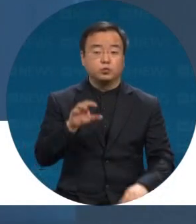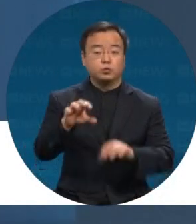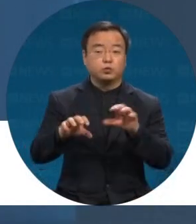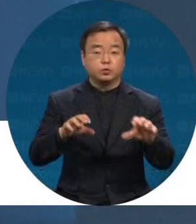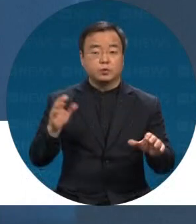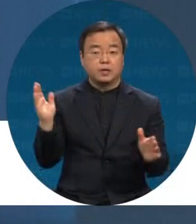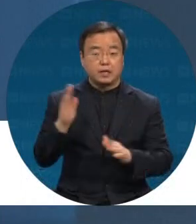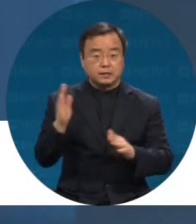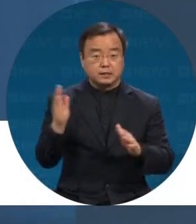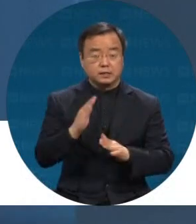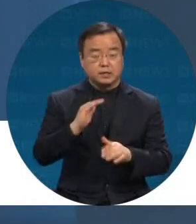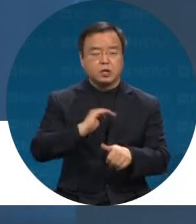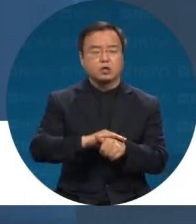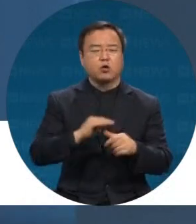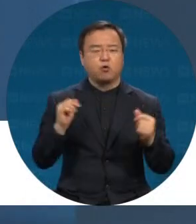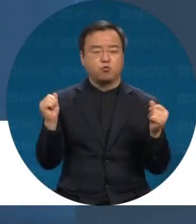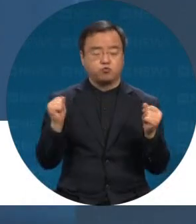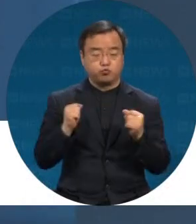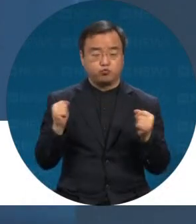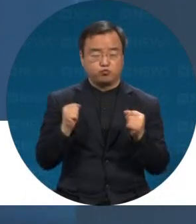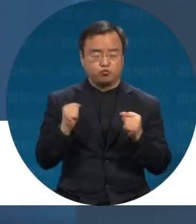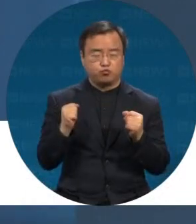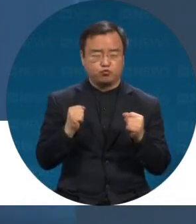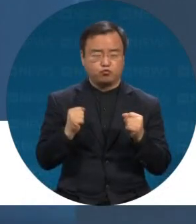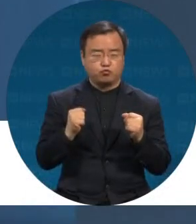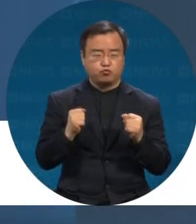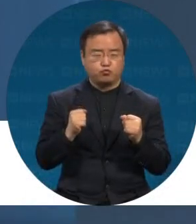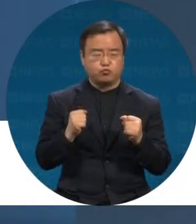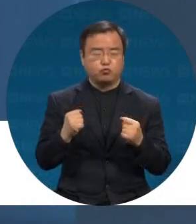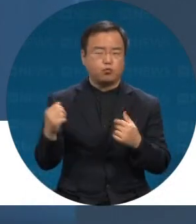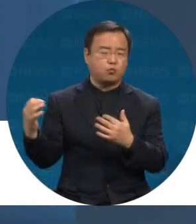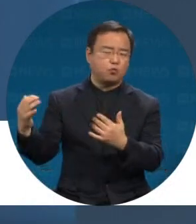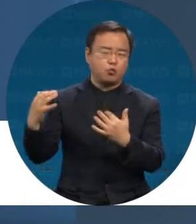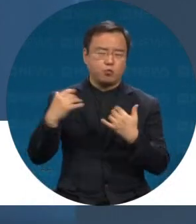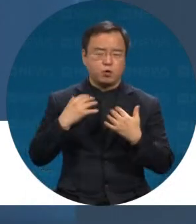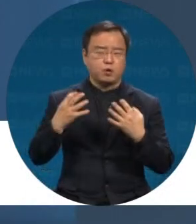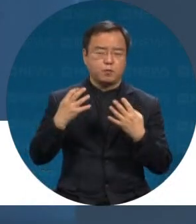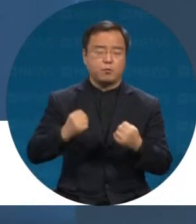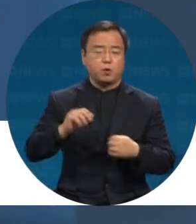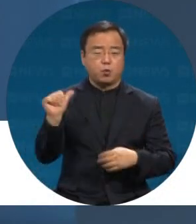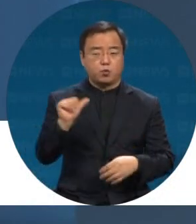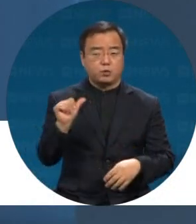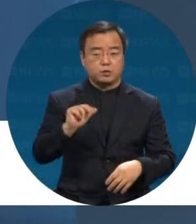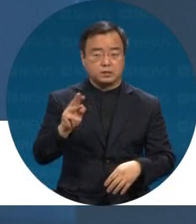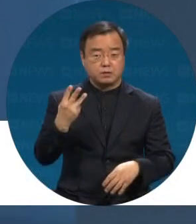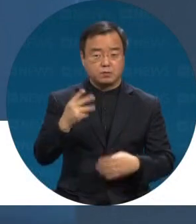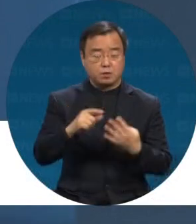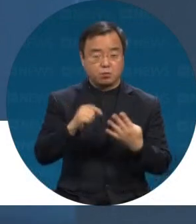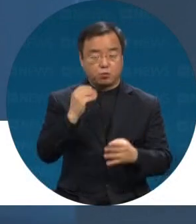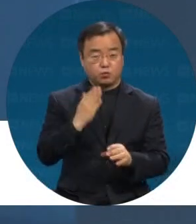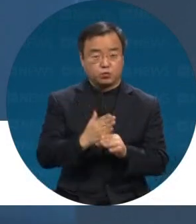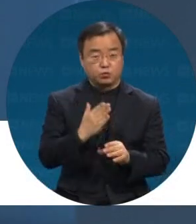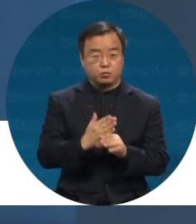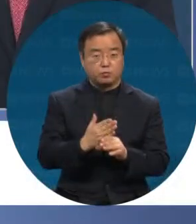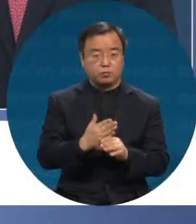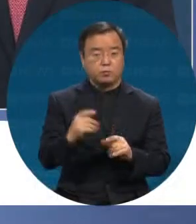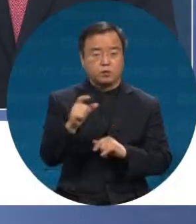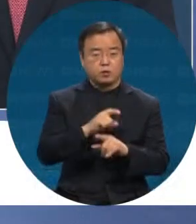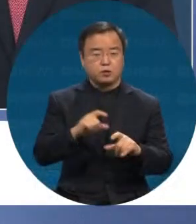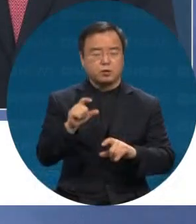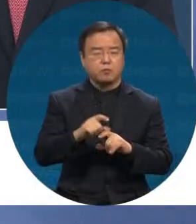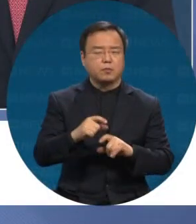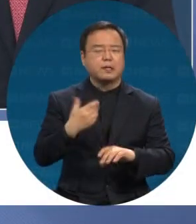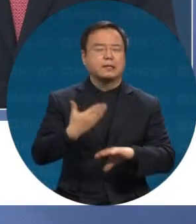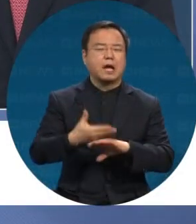학생들이 경북에이 특수한 오더니 몰려오고 있습니다 올해 같으면 5300명 모집에 1125명이 타시도해서 경북으로